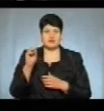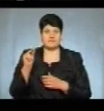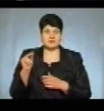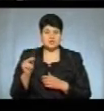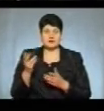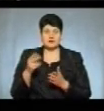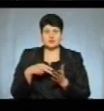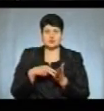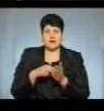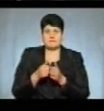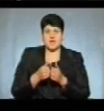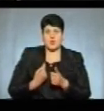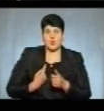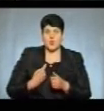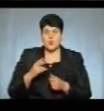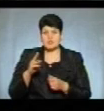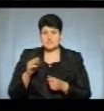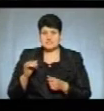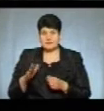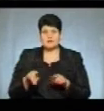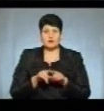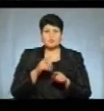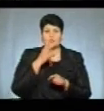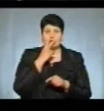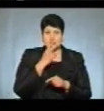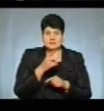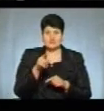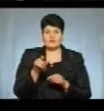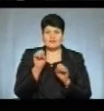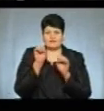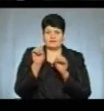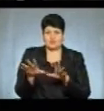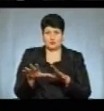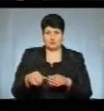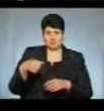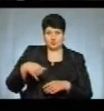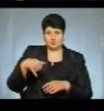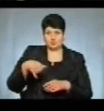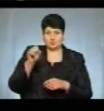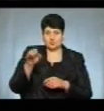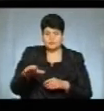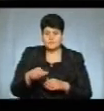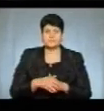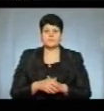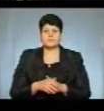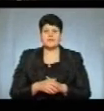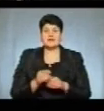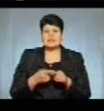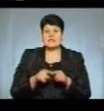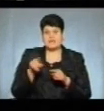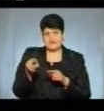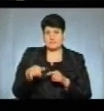який стояв біля охоронців. Також охоронці показали, що він скинув сумочку і що в даній